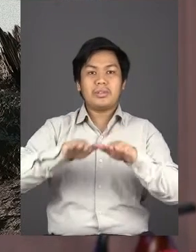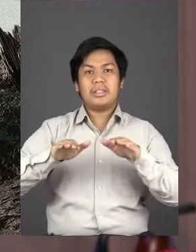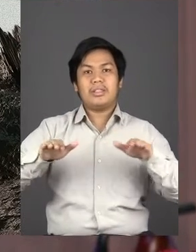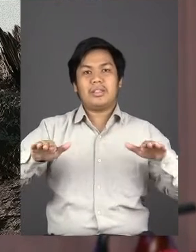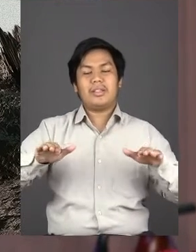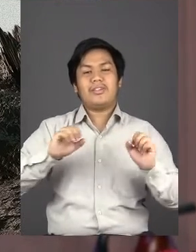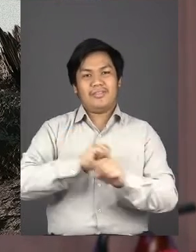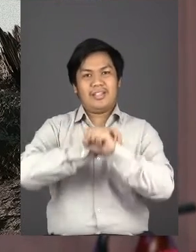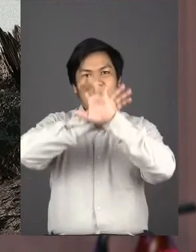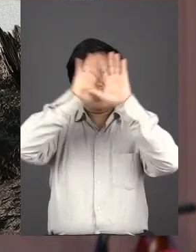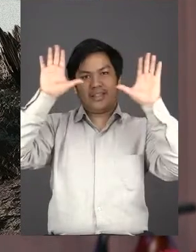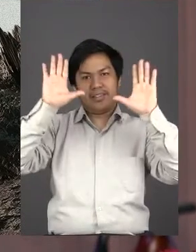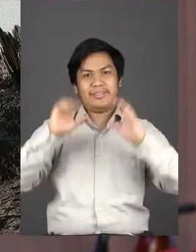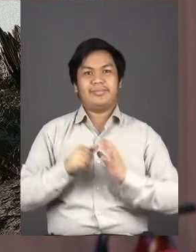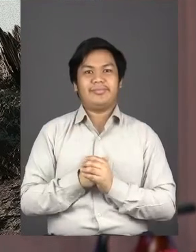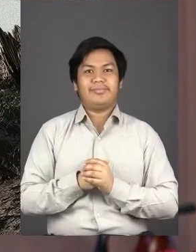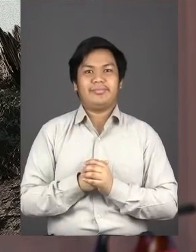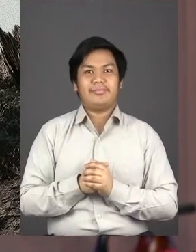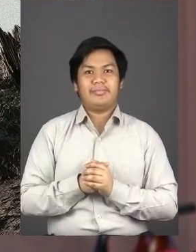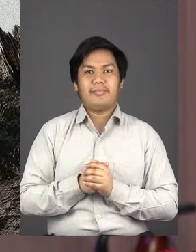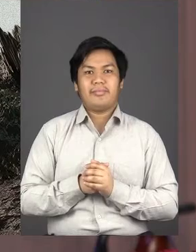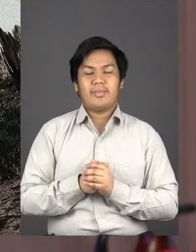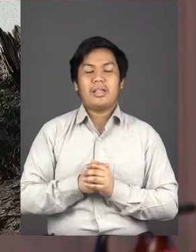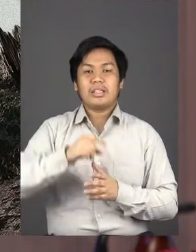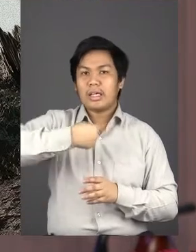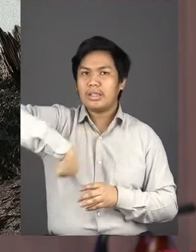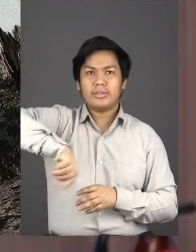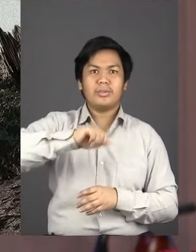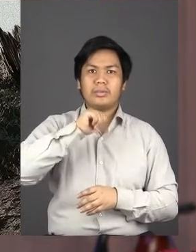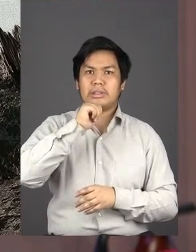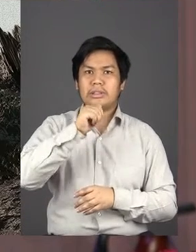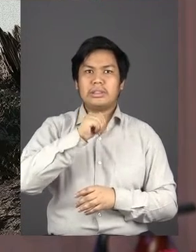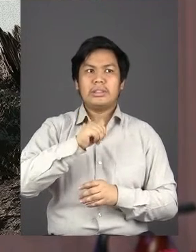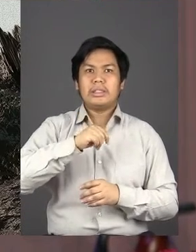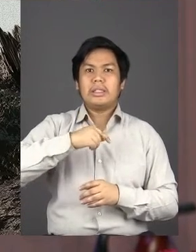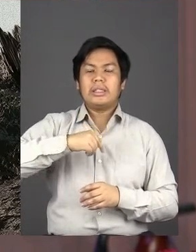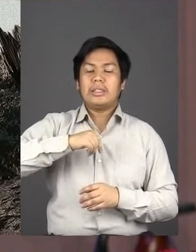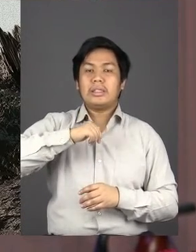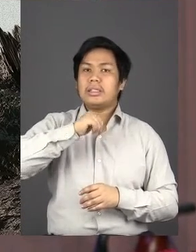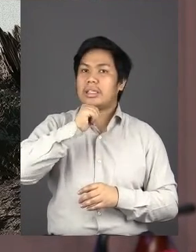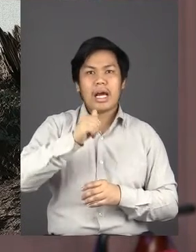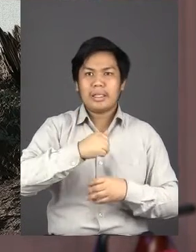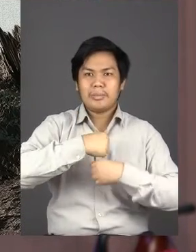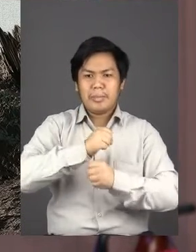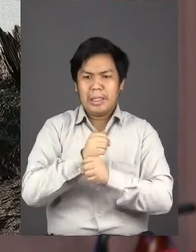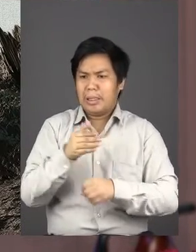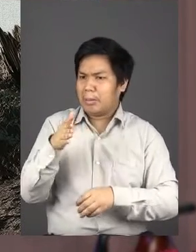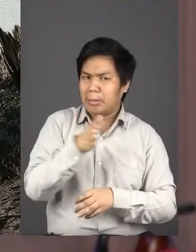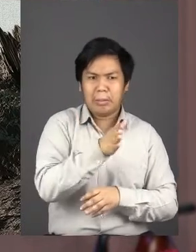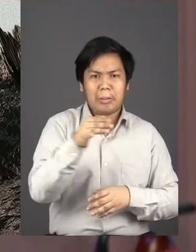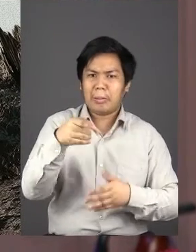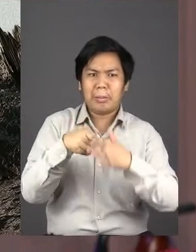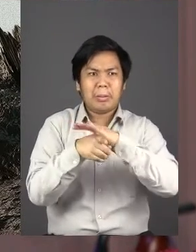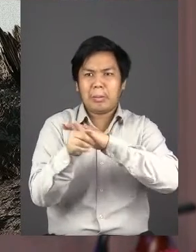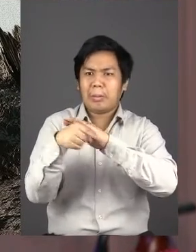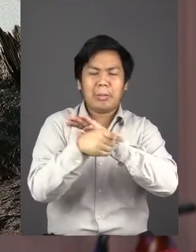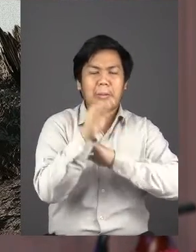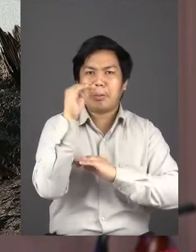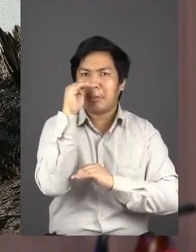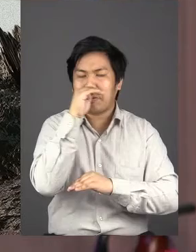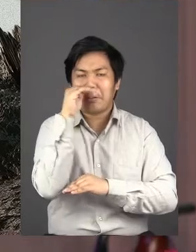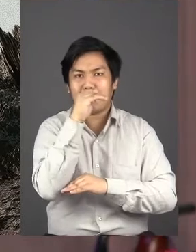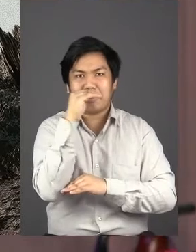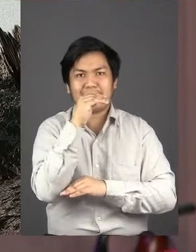of light. Hindi namumunga ng kabaluktutan ang mga children of